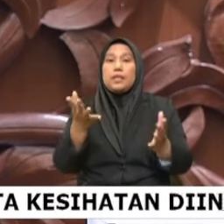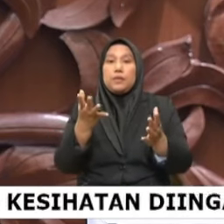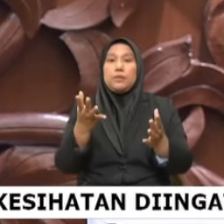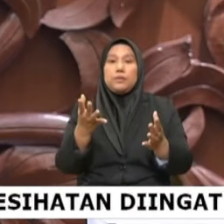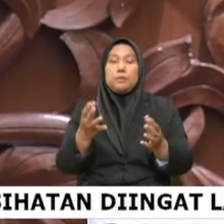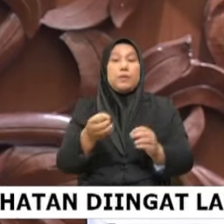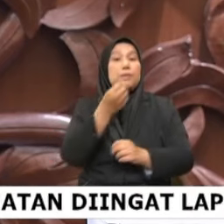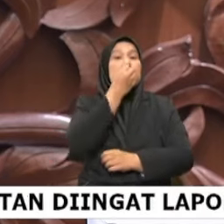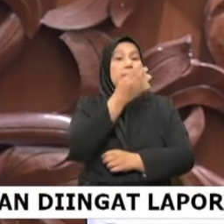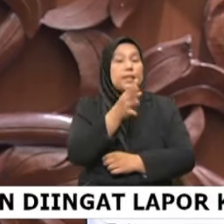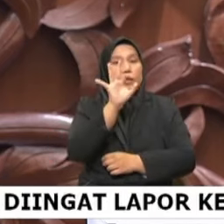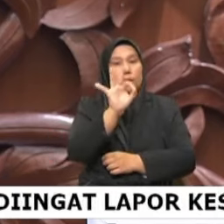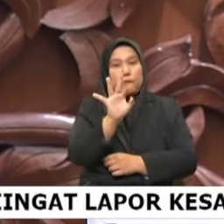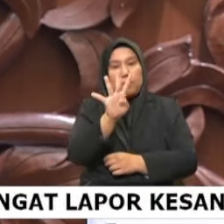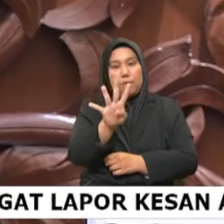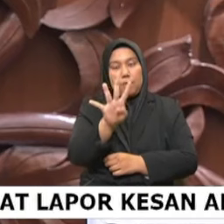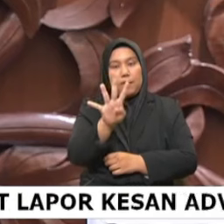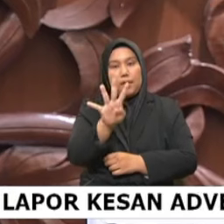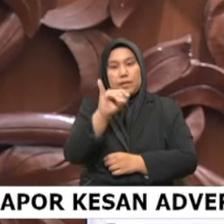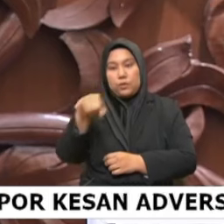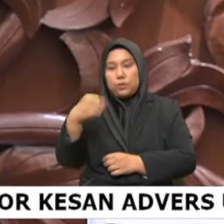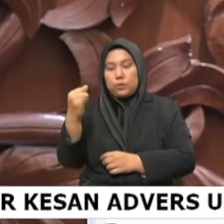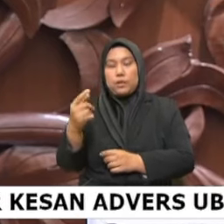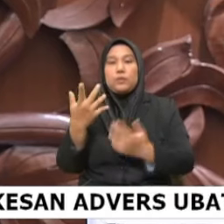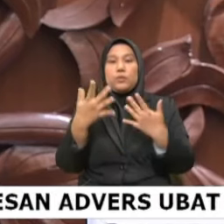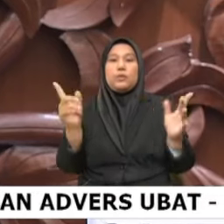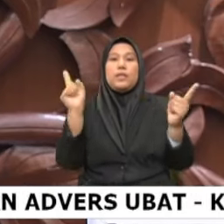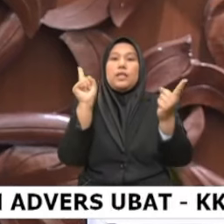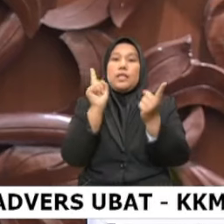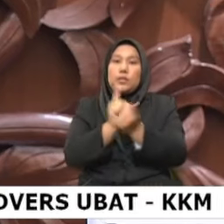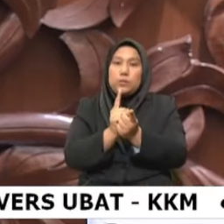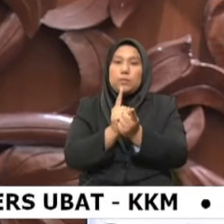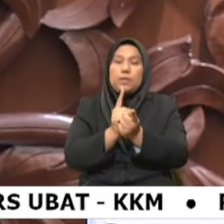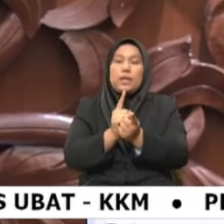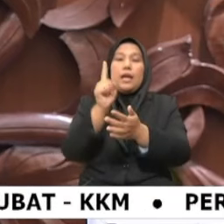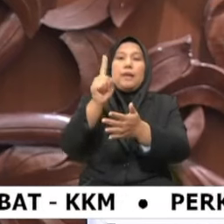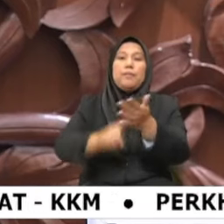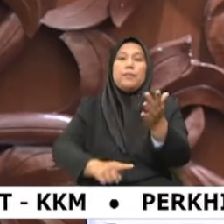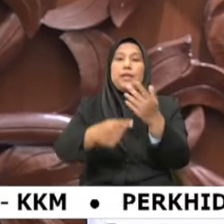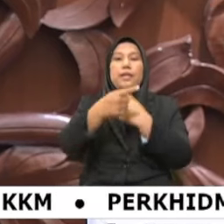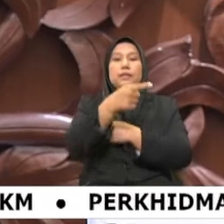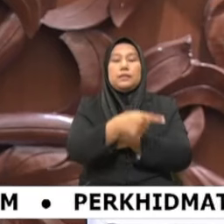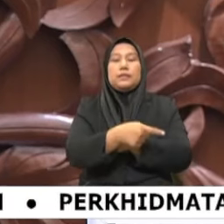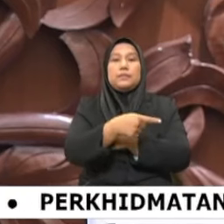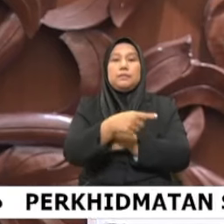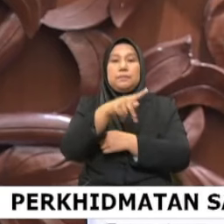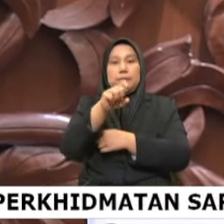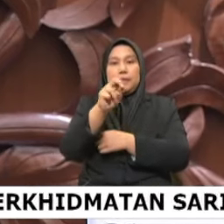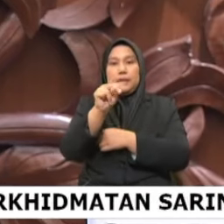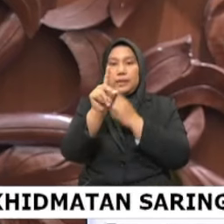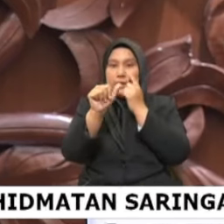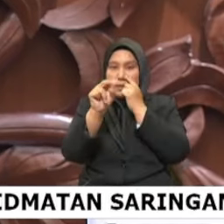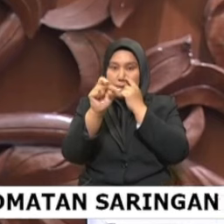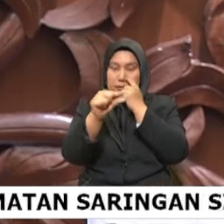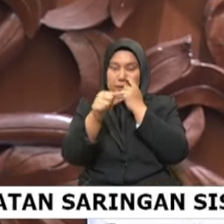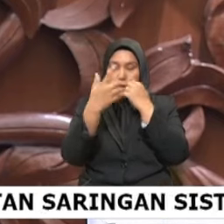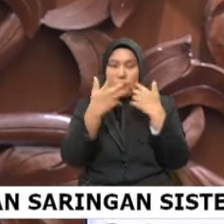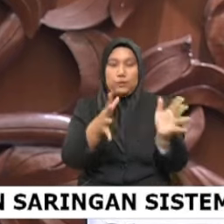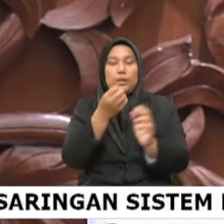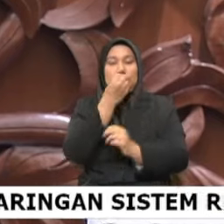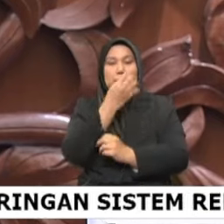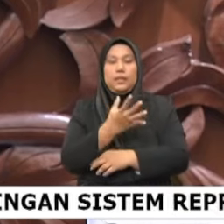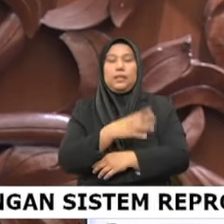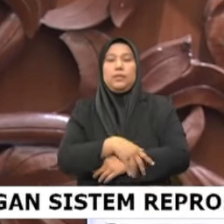juta telah ditemui di kediaman bekas menteri seperti nyatakan oleh Ahli Parlimen Pendang di Parlimen hari